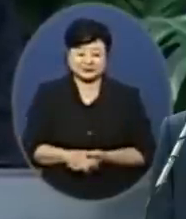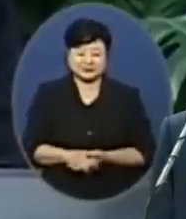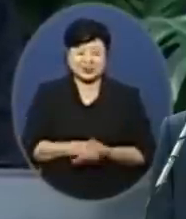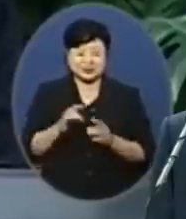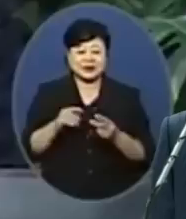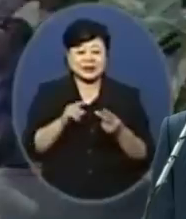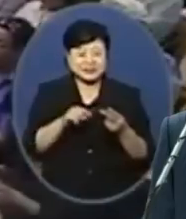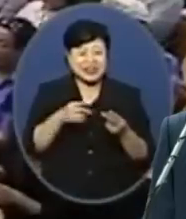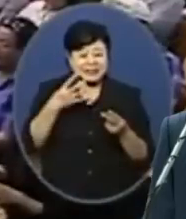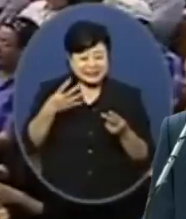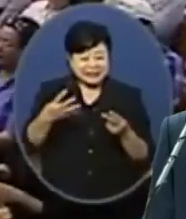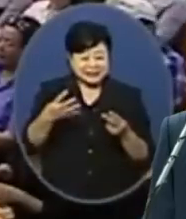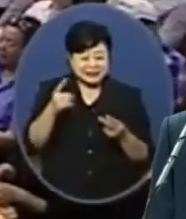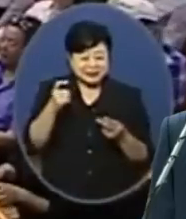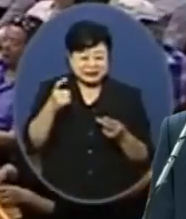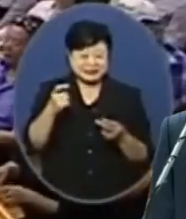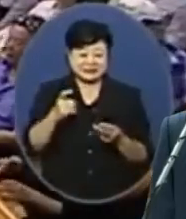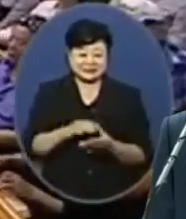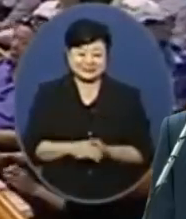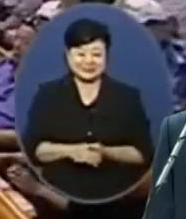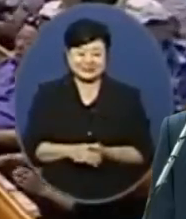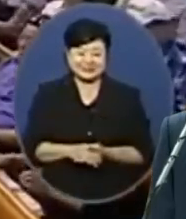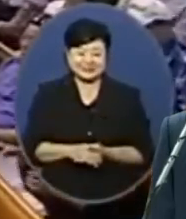전도서 2장 4절로 11절에 보면